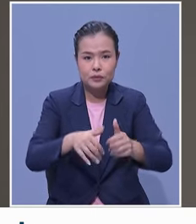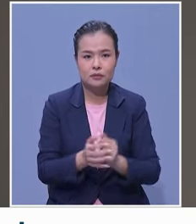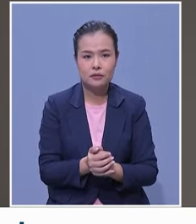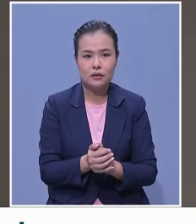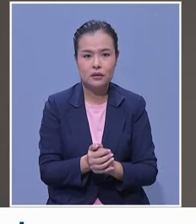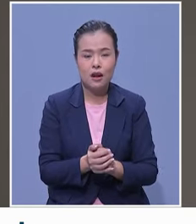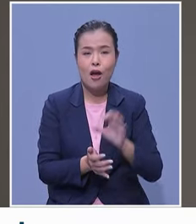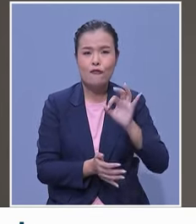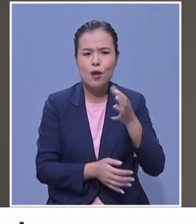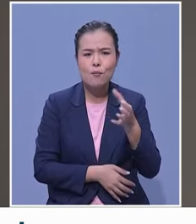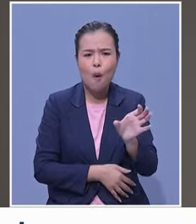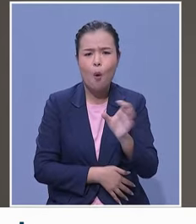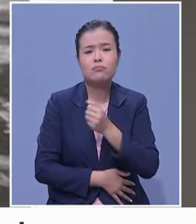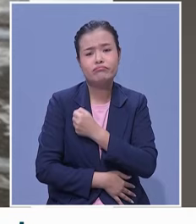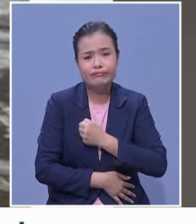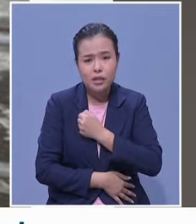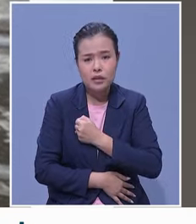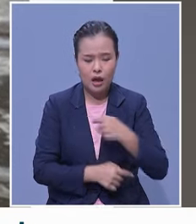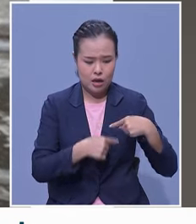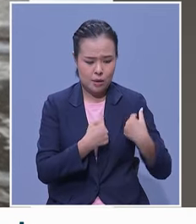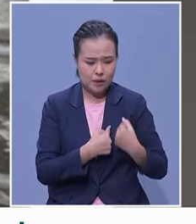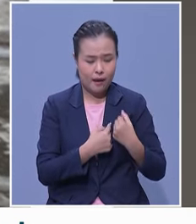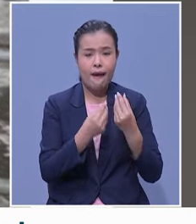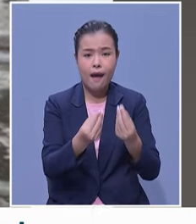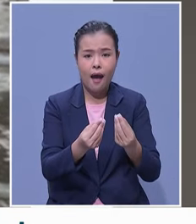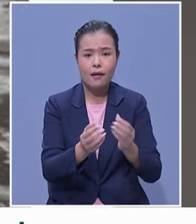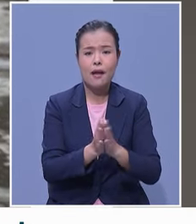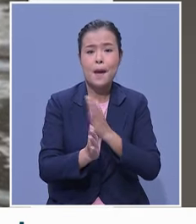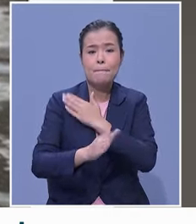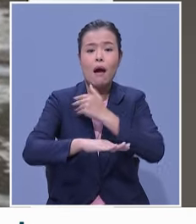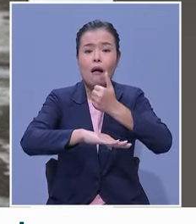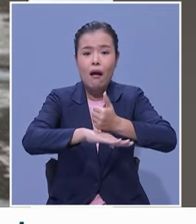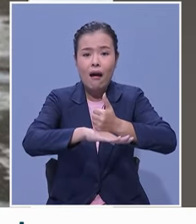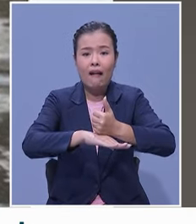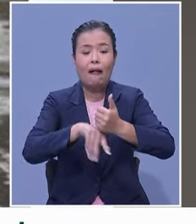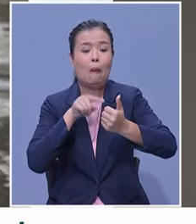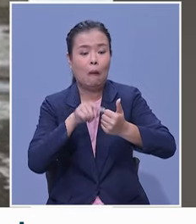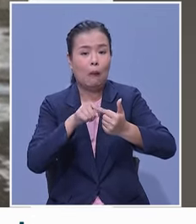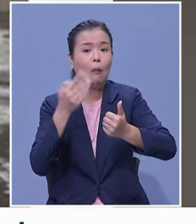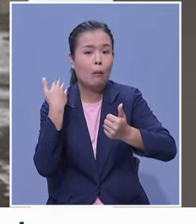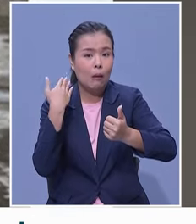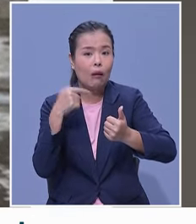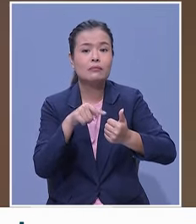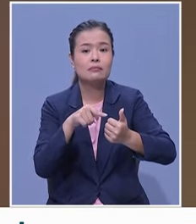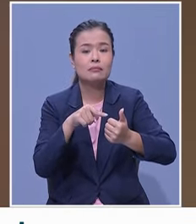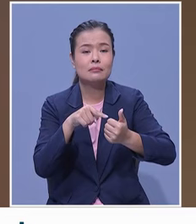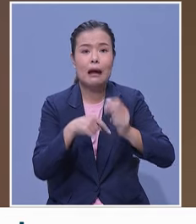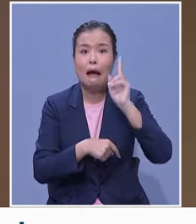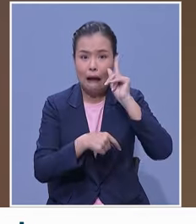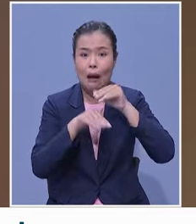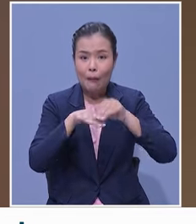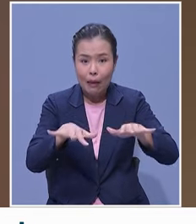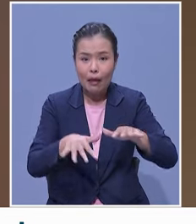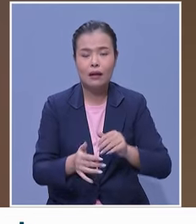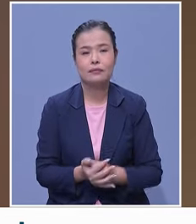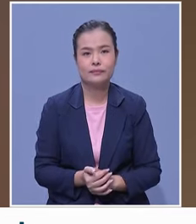โพสต์แสดงความเสียใจและให้กำลังใจอดีตพระซึ่งเป็นเจ้าสำนักจำนวนมากด้วยอืทั้งๆที่มีข่าวออกไปแล้วเนาะ